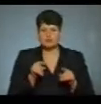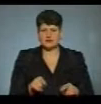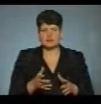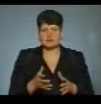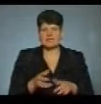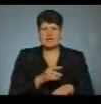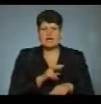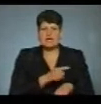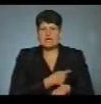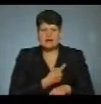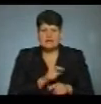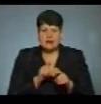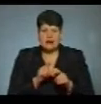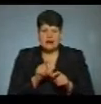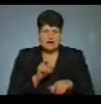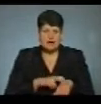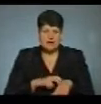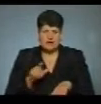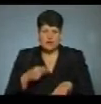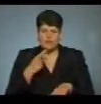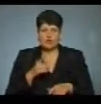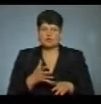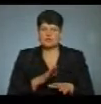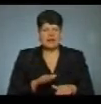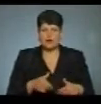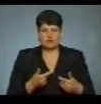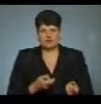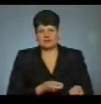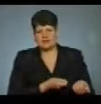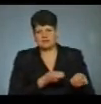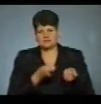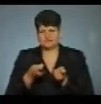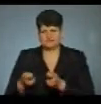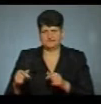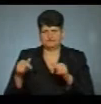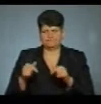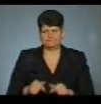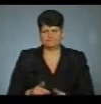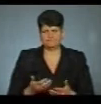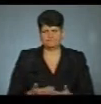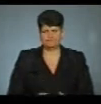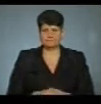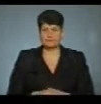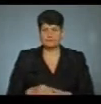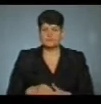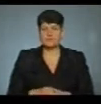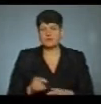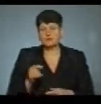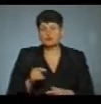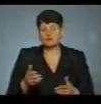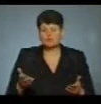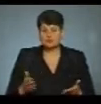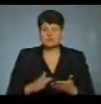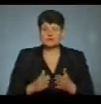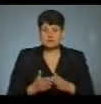і лікарі сьогодні говорять про те, що не рекомендують зараз її, скажімо так, переводити саме якраз цей. Тому